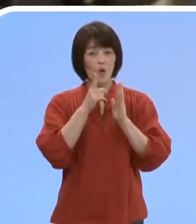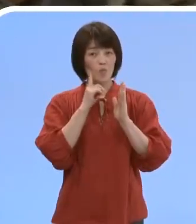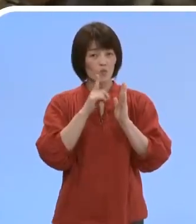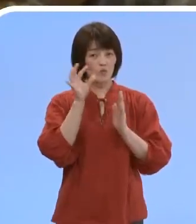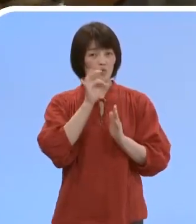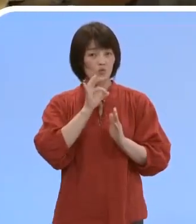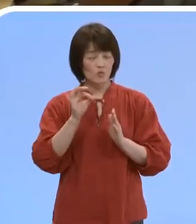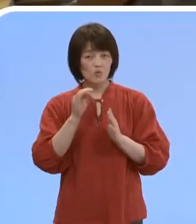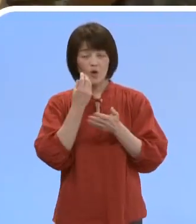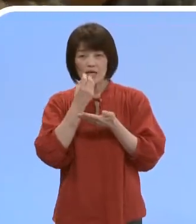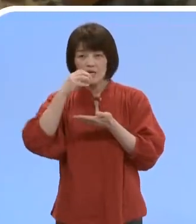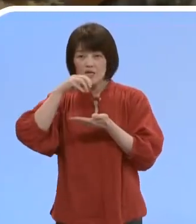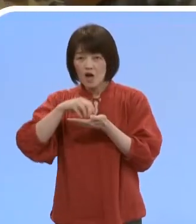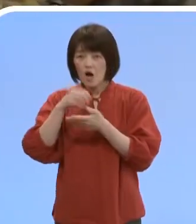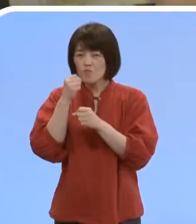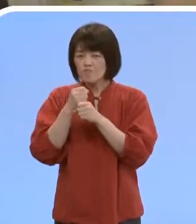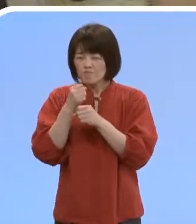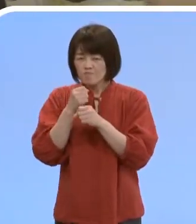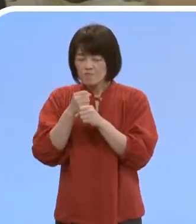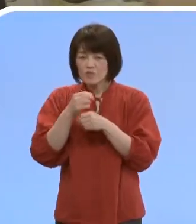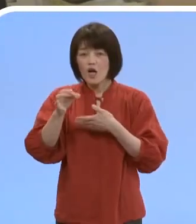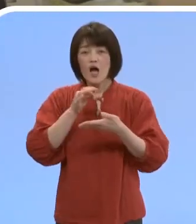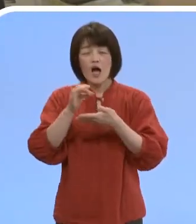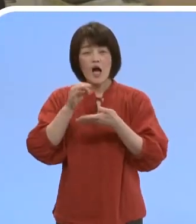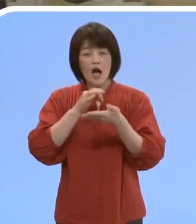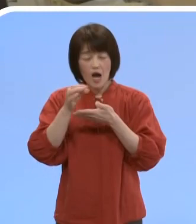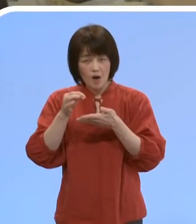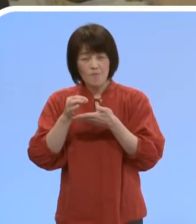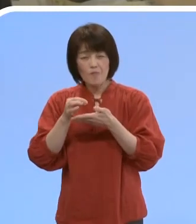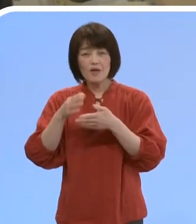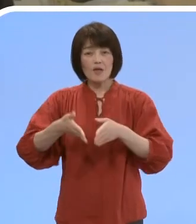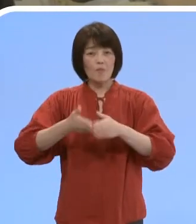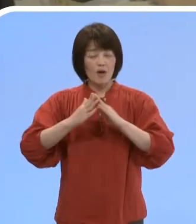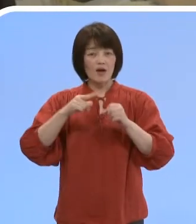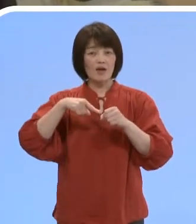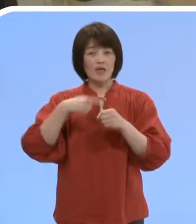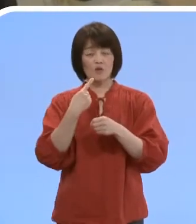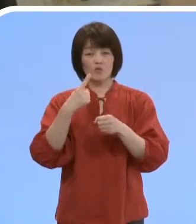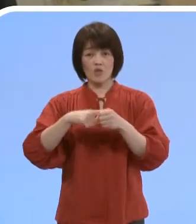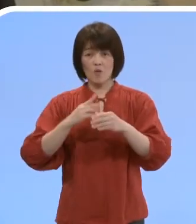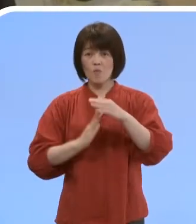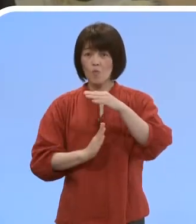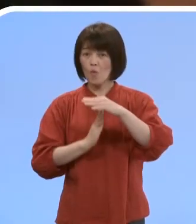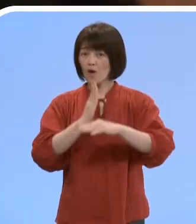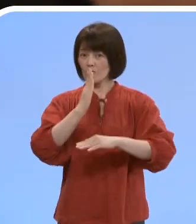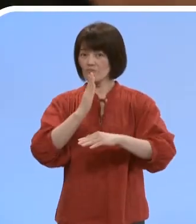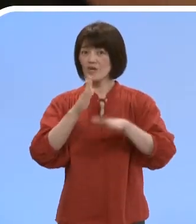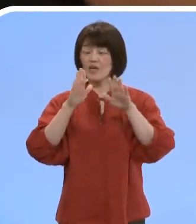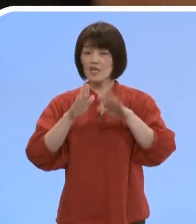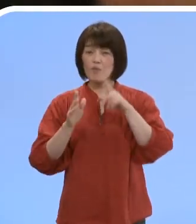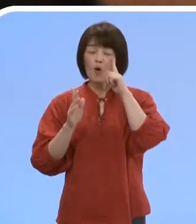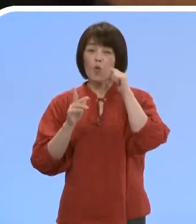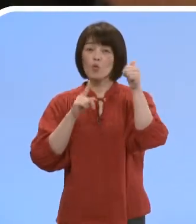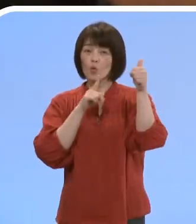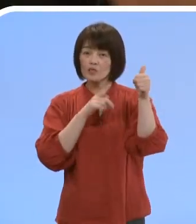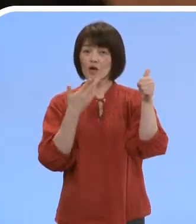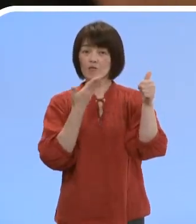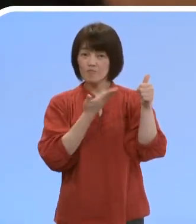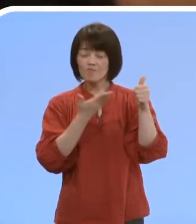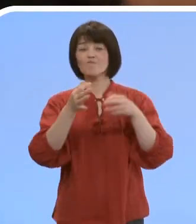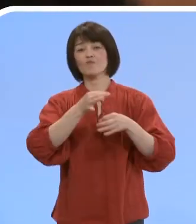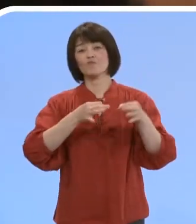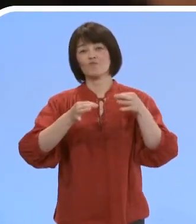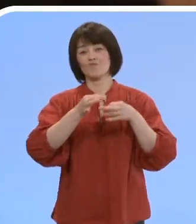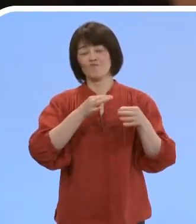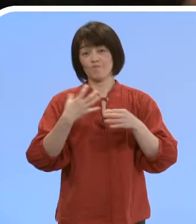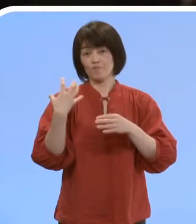仏具や印鑑の販売店として100年以上続くこちらのお店、現在は井上さんのお父さんが切り盛り